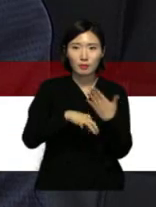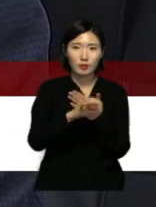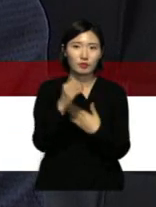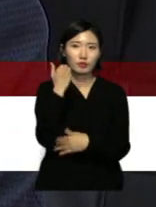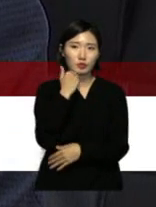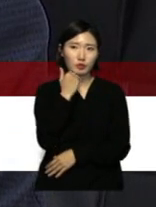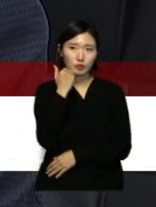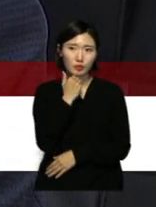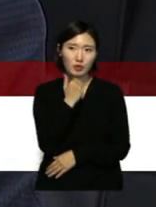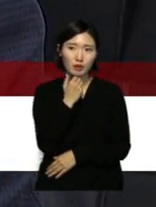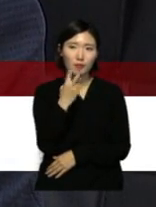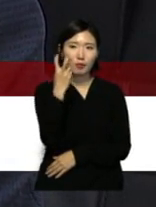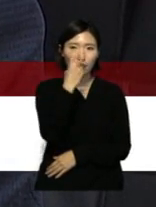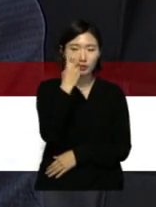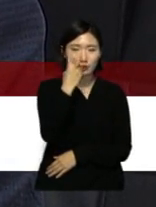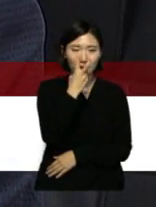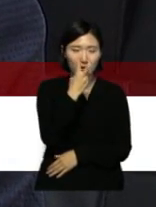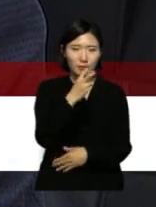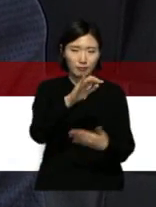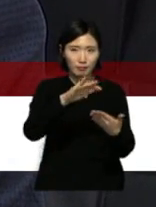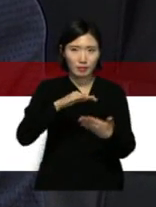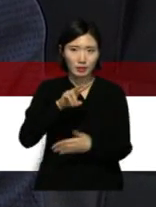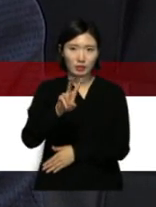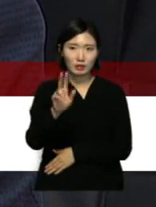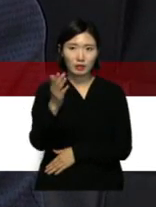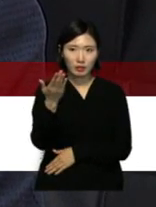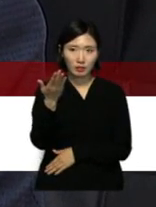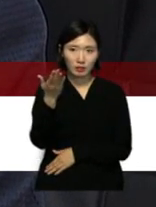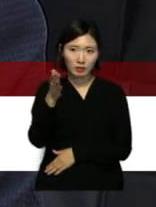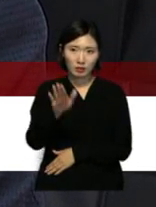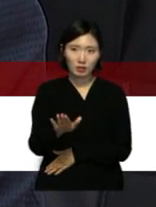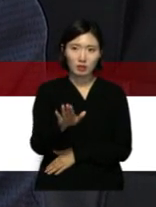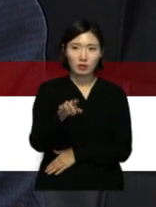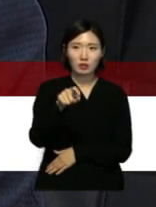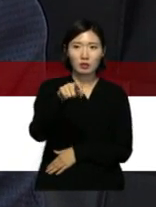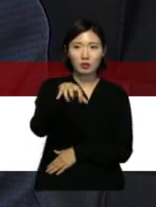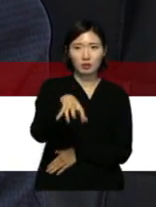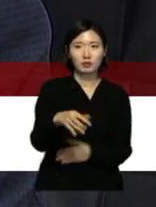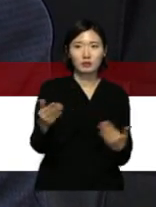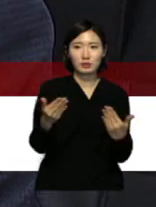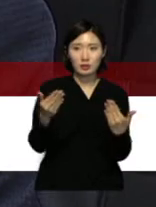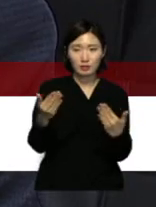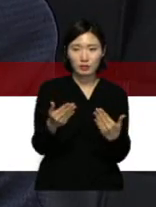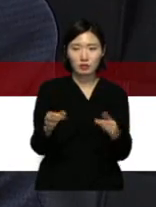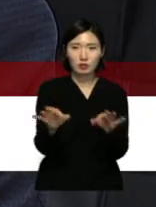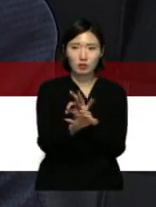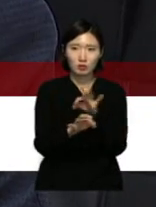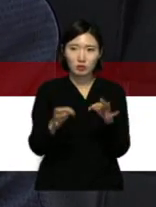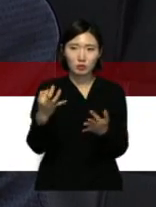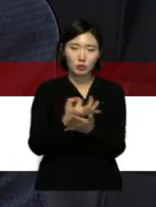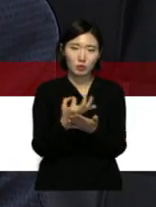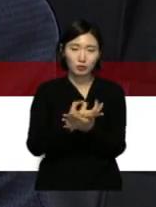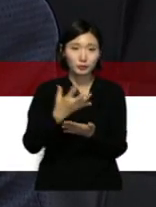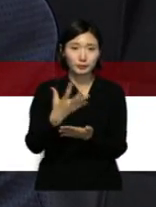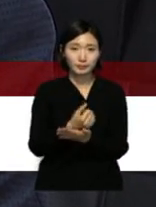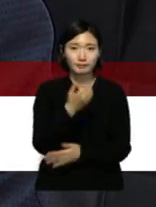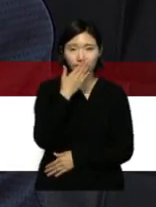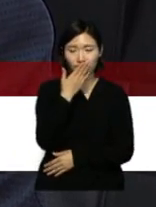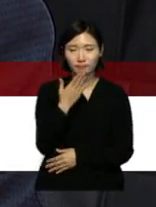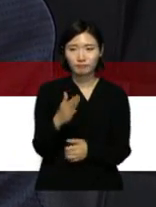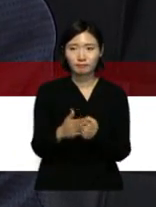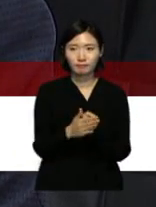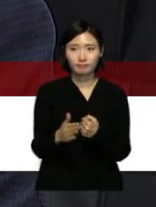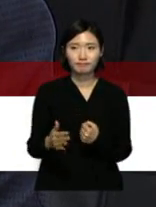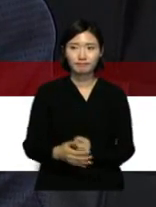가정에서도 이렇게 누구 하나가 같이 옆에 있으면서 케어를 해야 될 그런 부분들인데 이런 시설을 통해서 일하면서